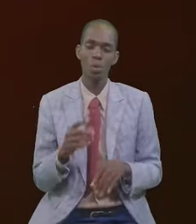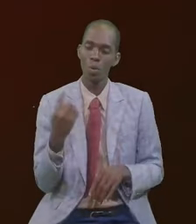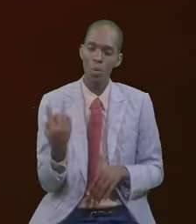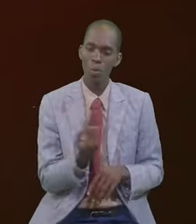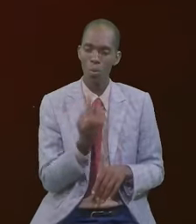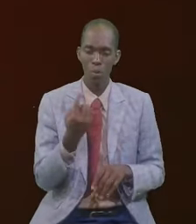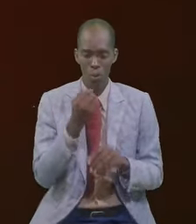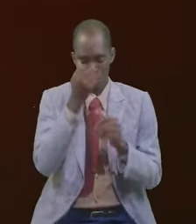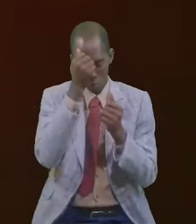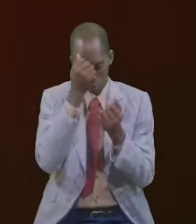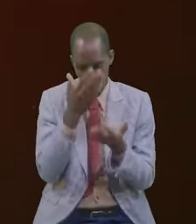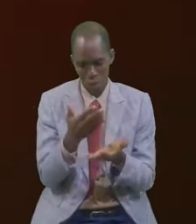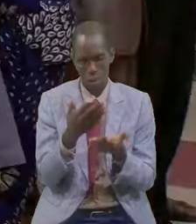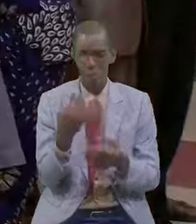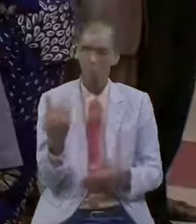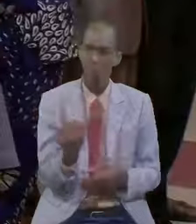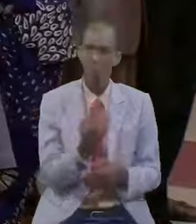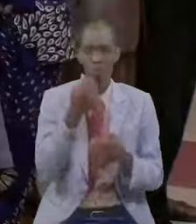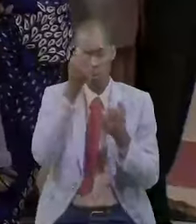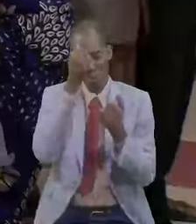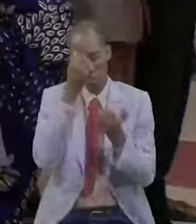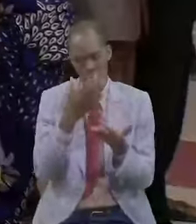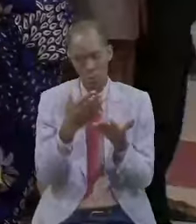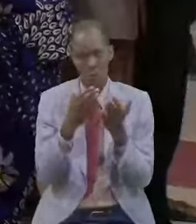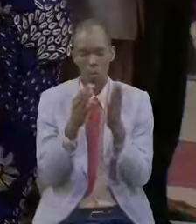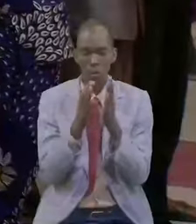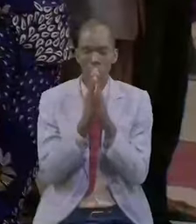Obéis, obéis.